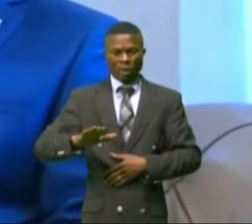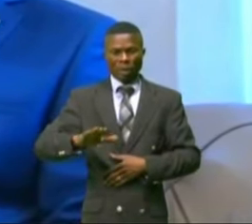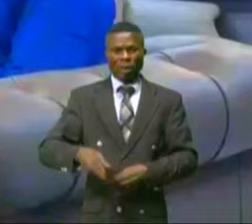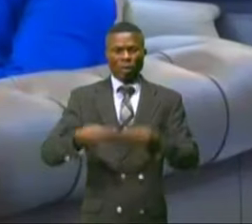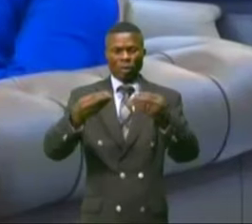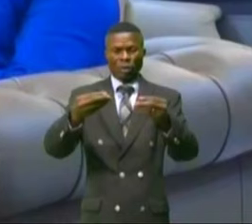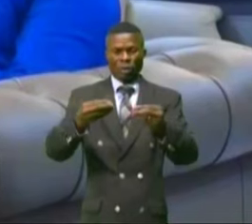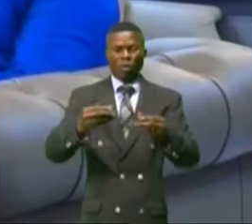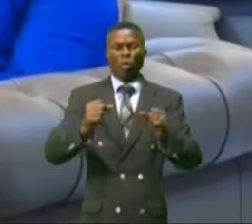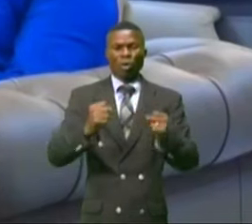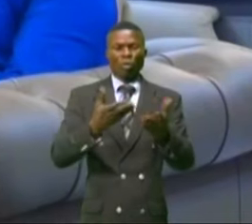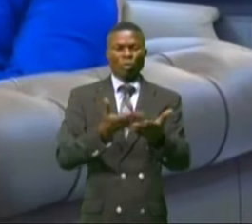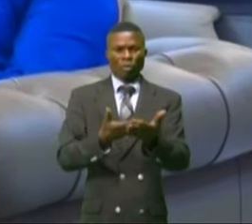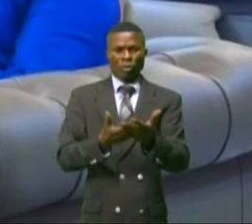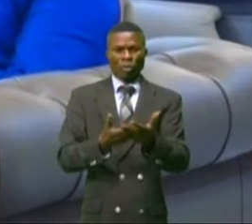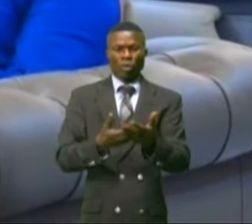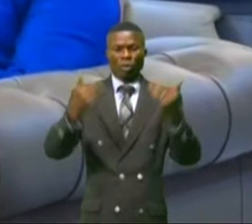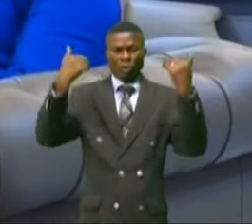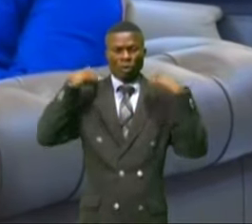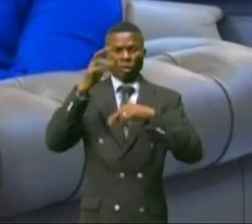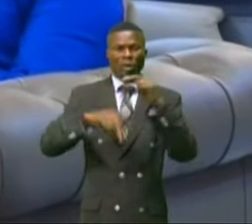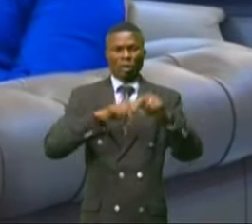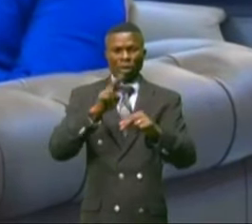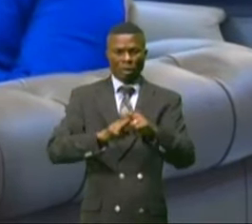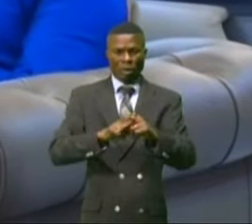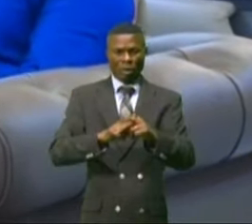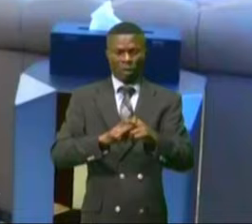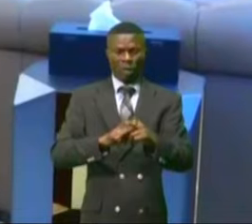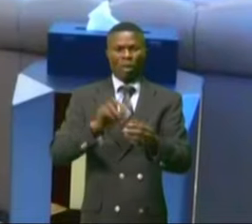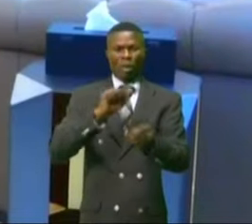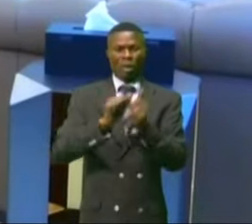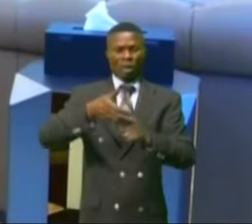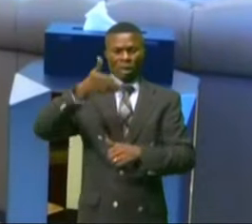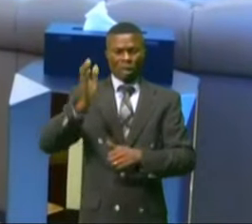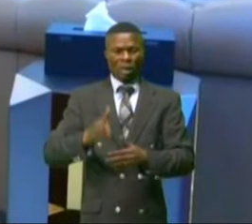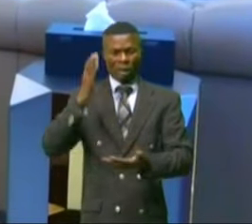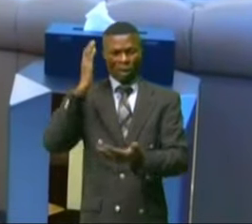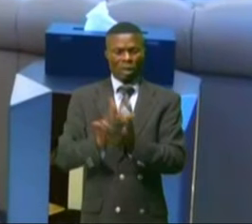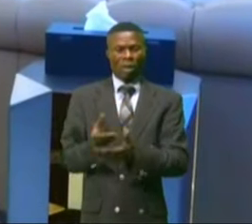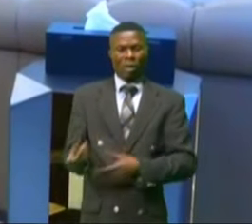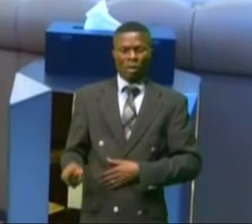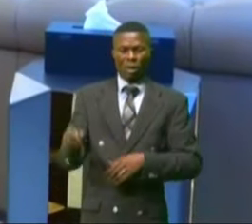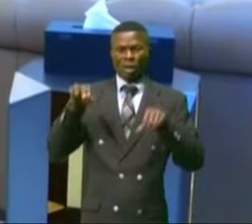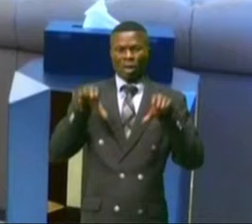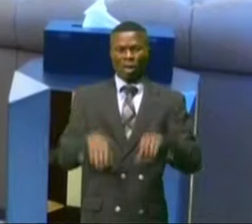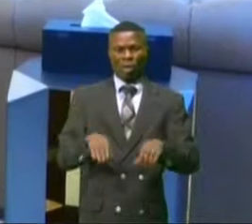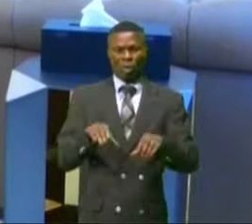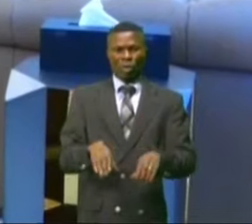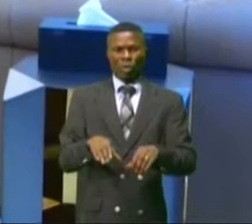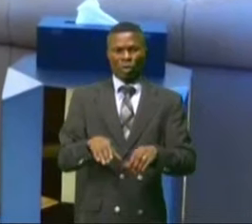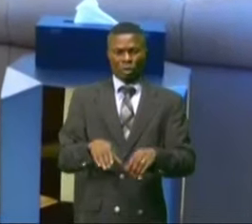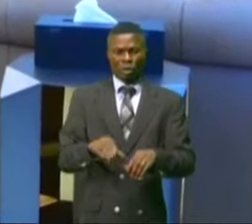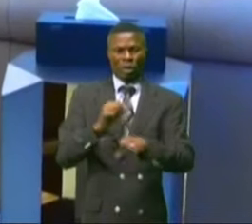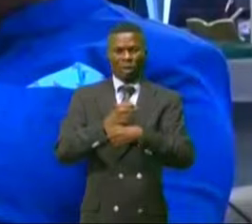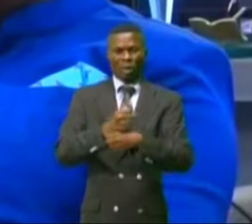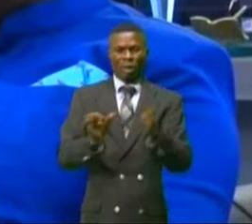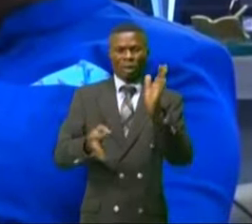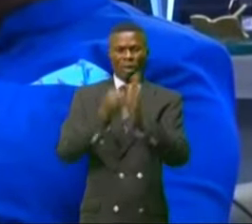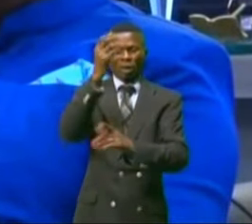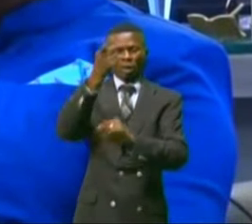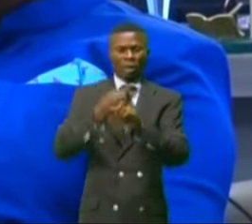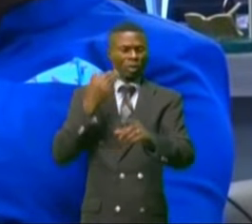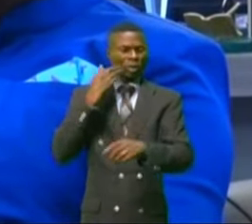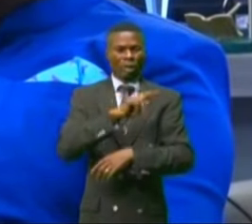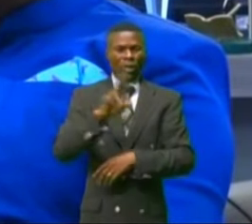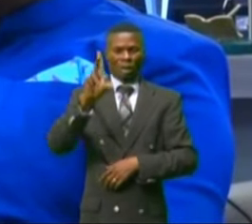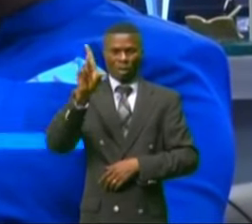sous son autorité. Elle est l'autorité nationale de référence en matière de lutte contre la corruption RDC. Elle a été créée le 13 mars 2020